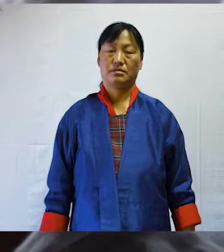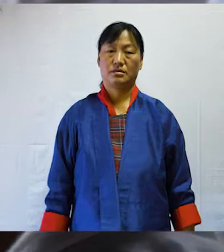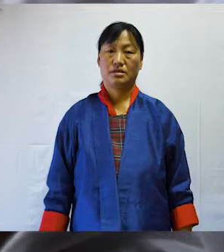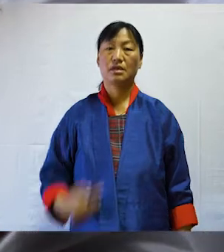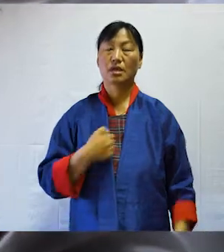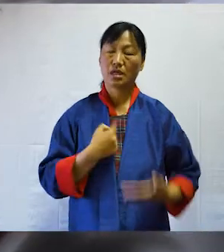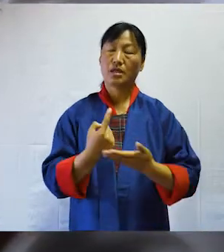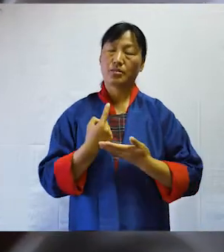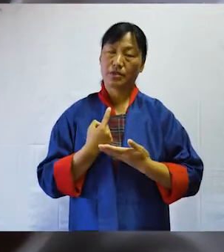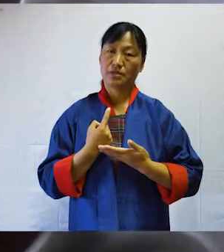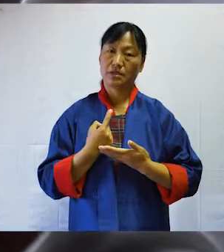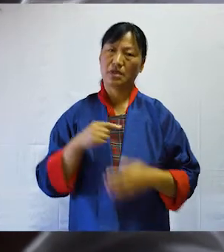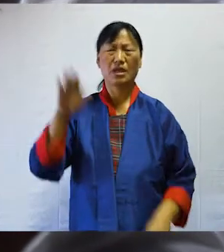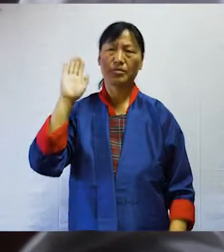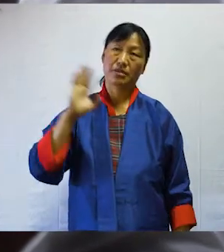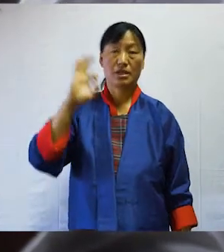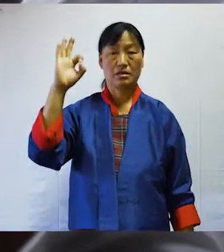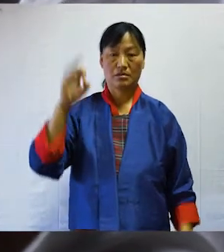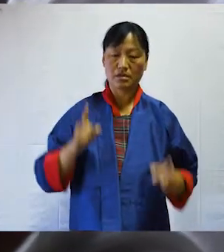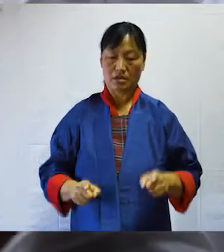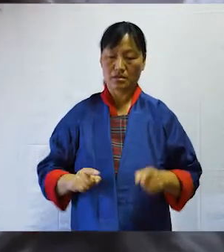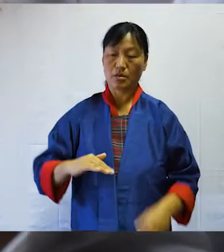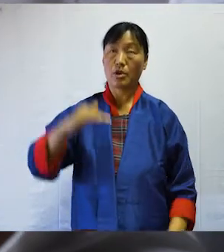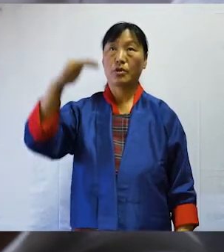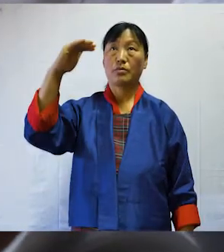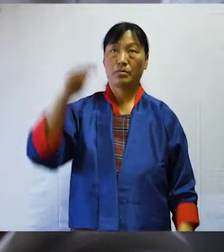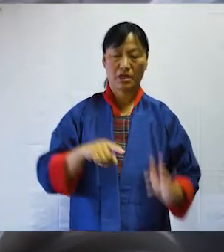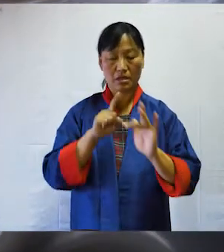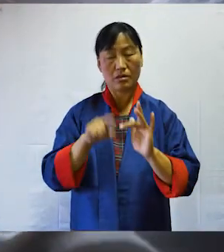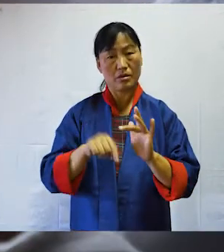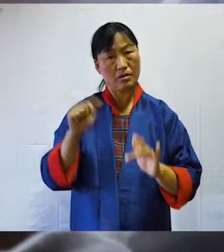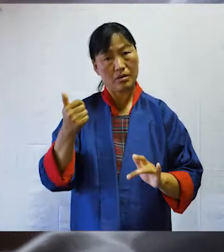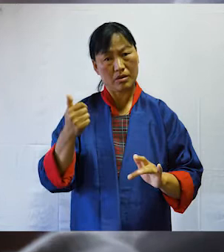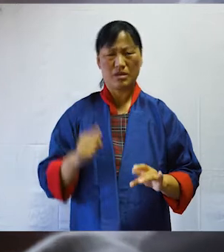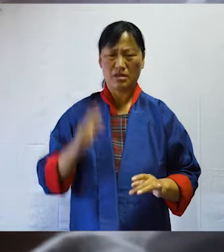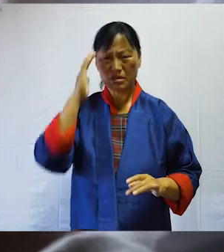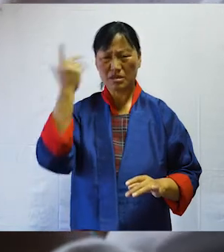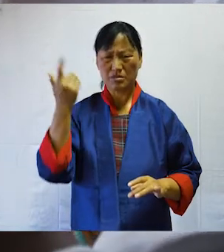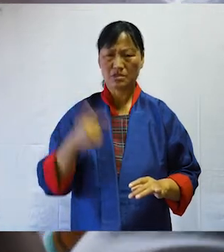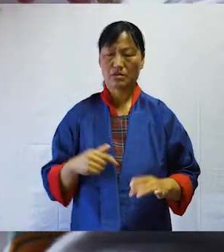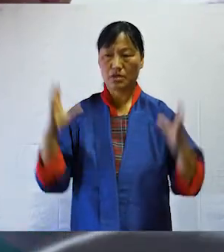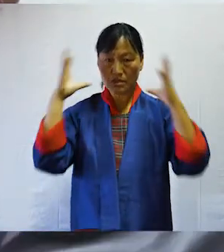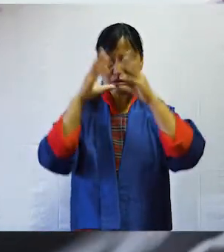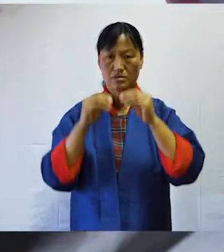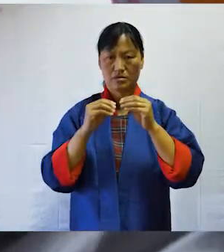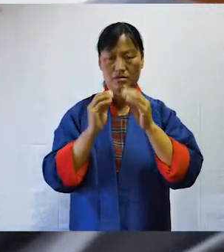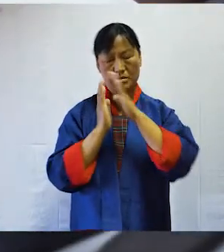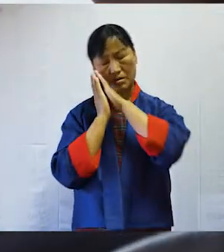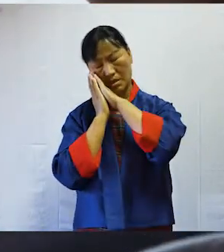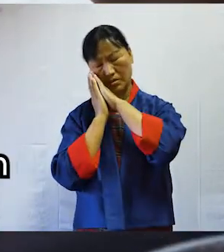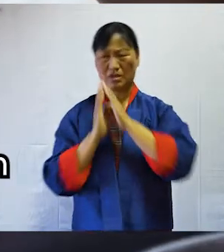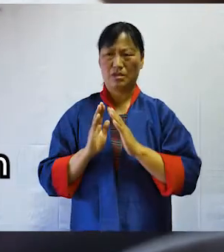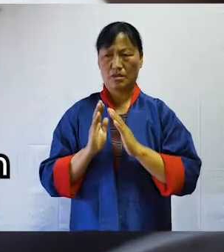हुन्छ मेरो चाहिँ छोरी अब पहिला त राम्रै थियो जब ठुलो ठुलो हुँदै जाँदाखेरि चाहिँ अहिले उसलाई अब टोटल्ली डिपेन्डेन्ट छ उसलाई राति